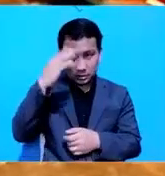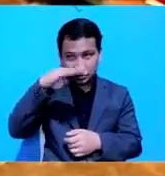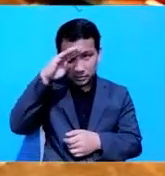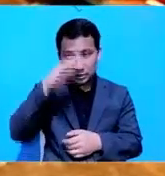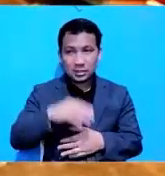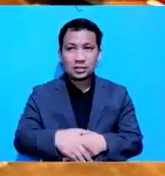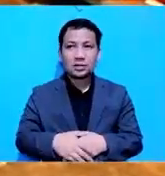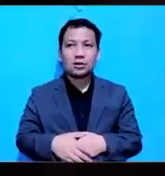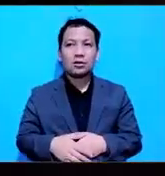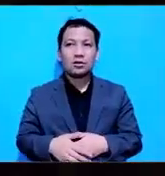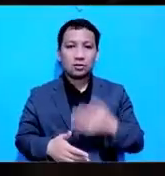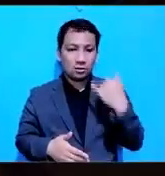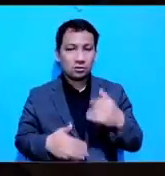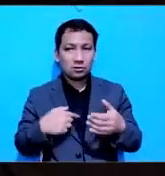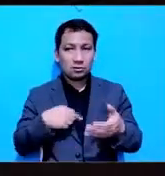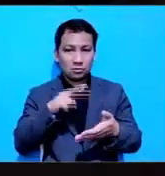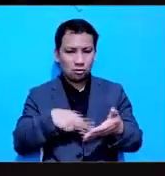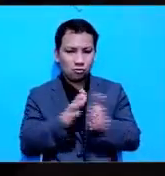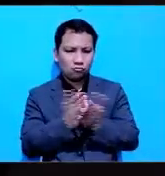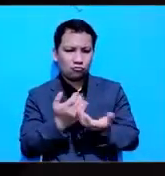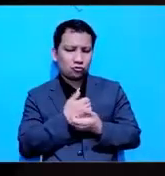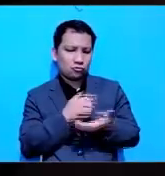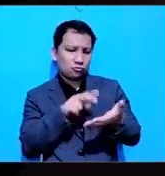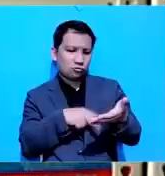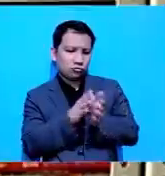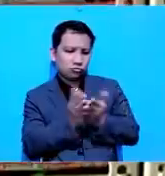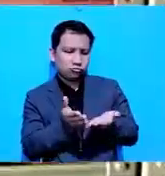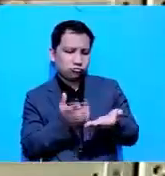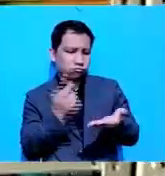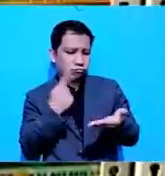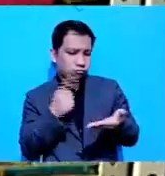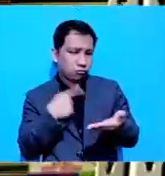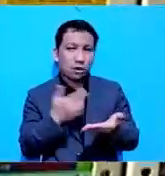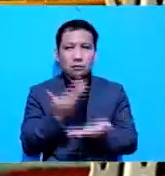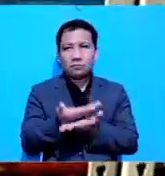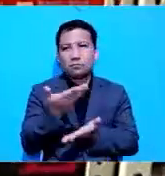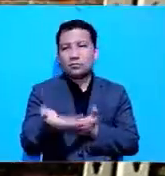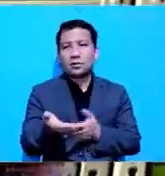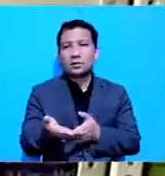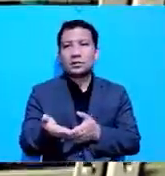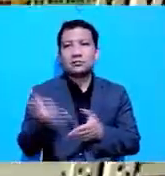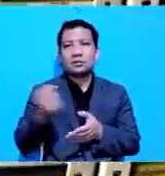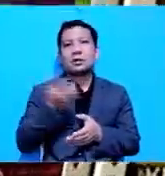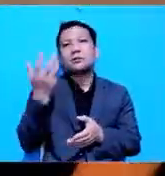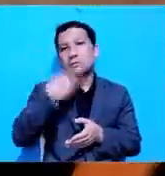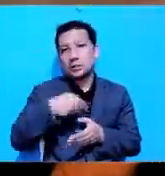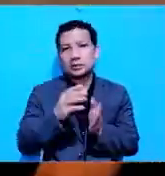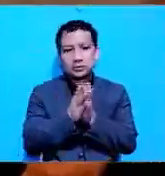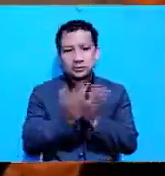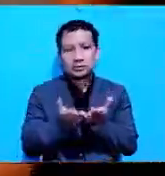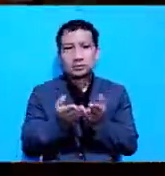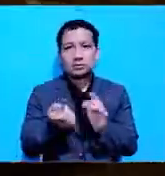rin akong bookworm, abay hindi ko na pinalampas ang pagkakataong maka-score na mga magagandang babasahin for